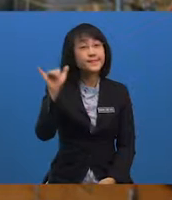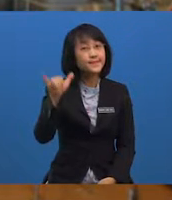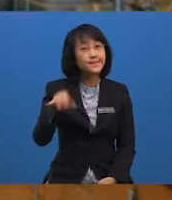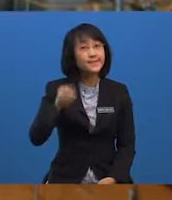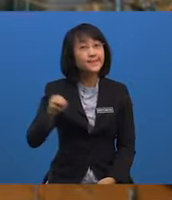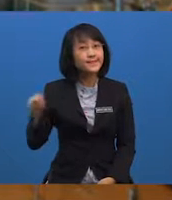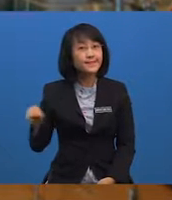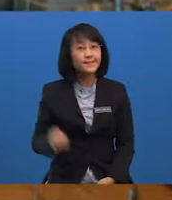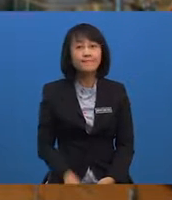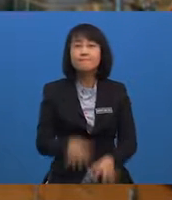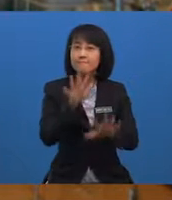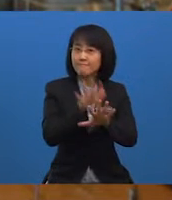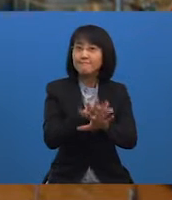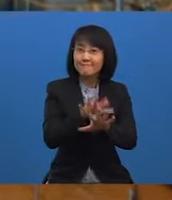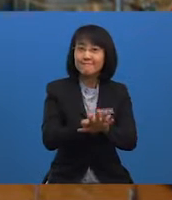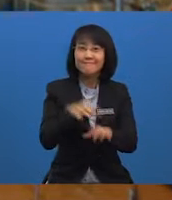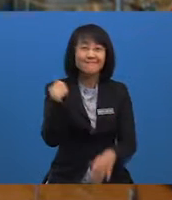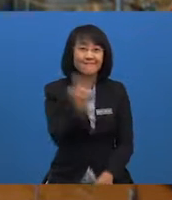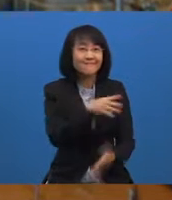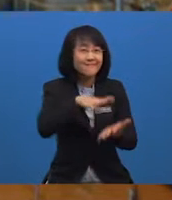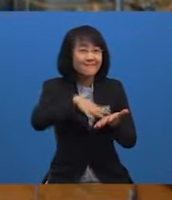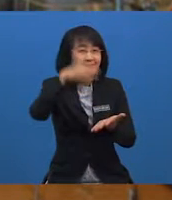Ya, murid-murid, banyak betul kita